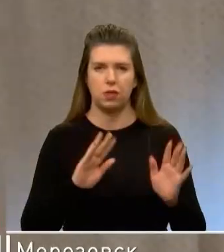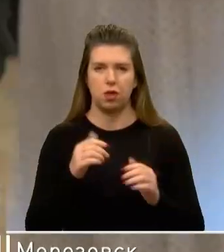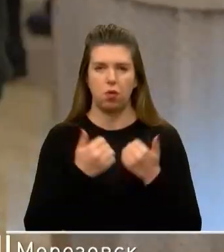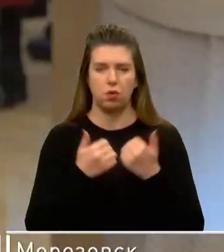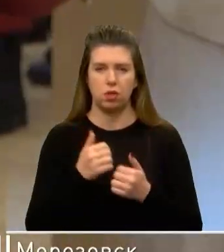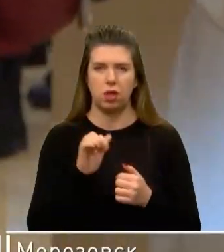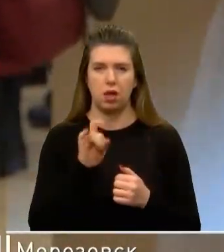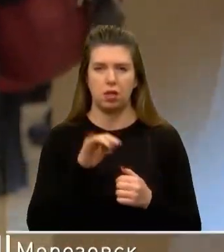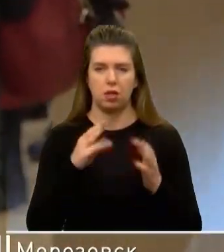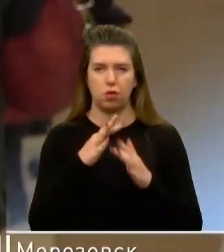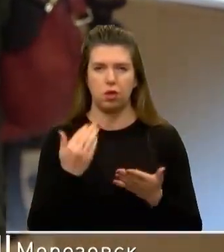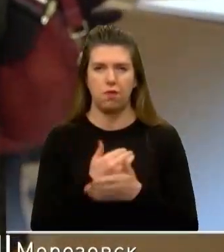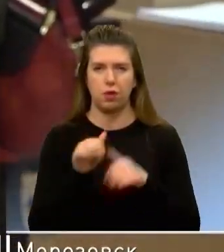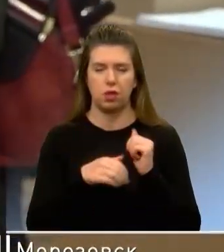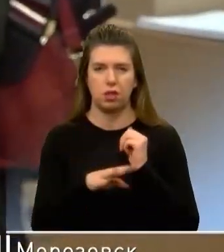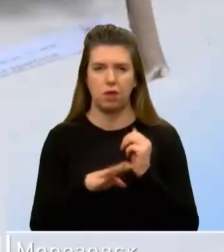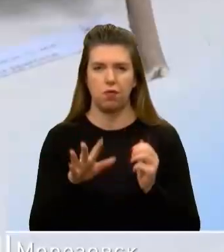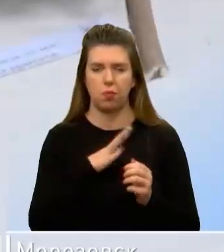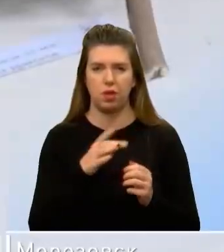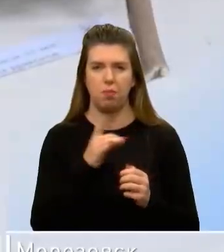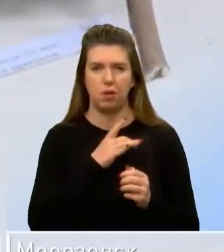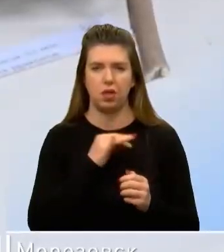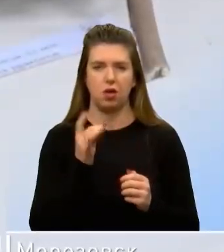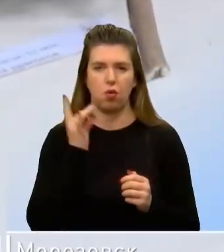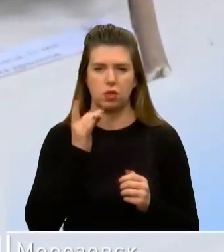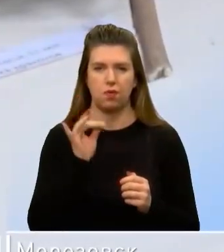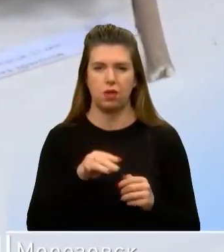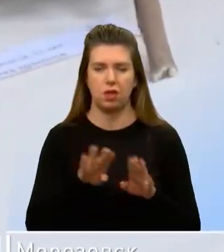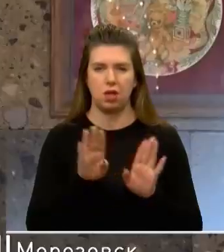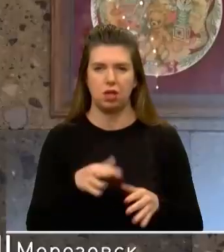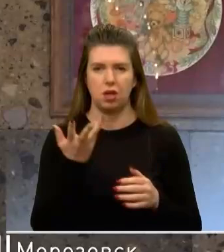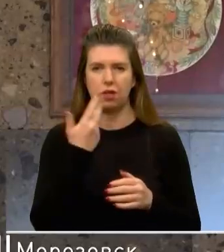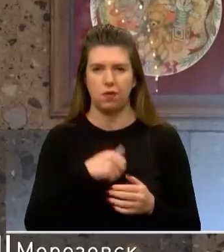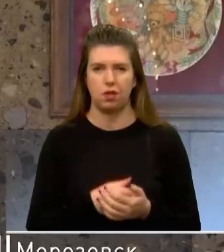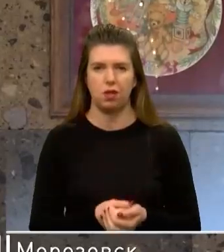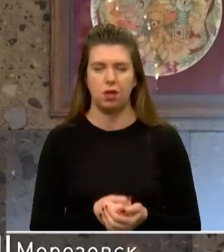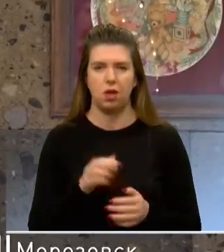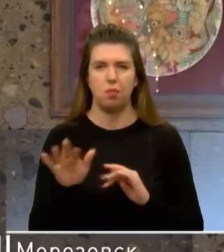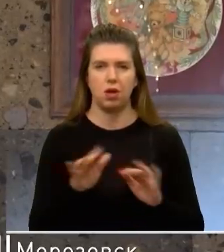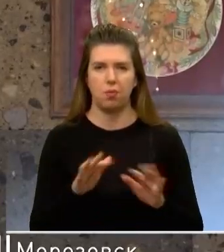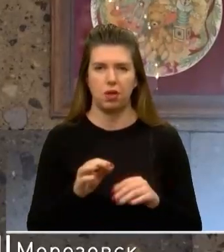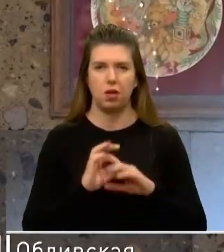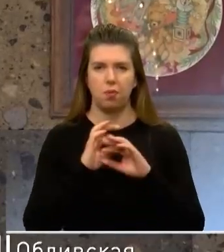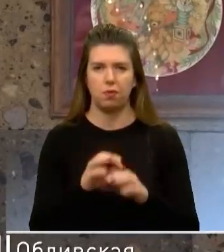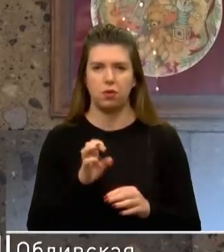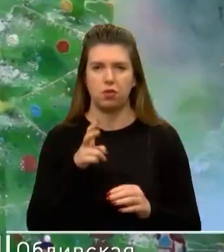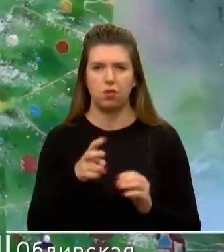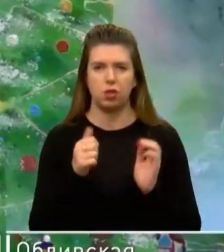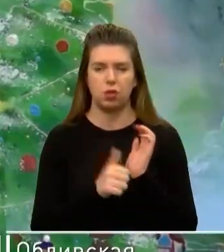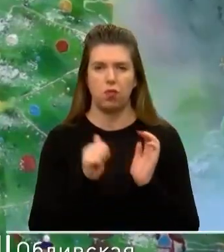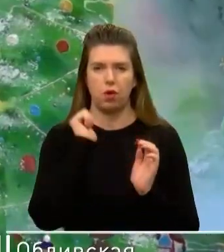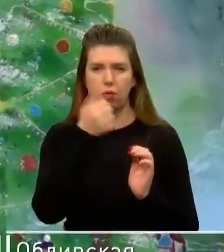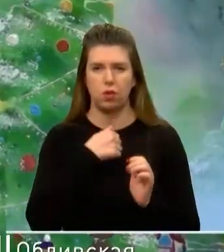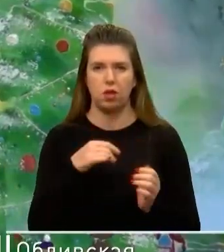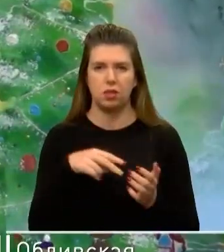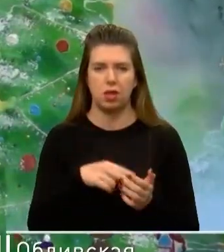конкурсе Арт Ёлка новогодние деревья были и белые и розовые и даже разноцветные мероприятия прово 2006